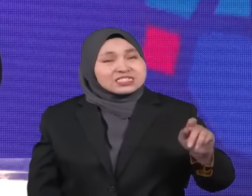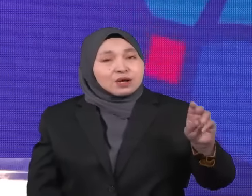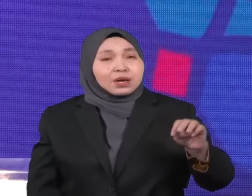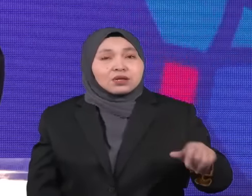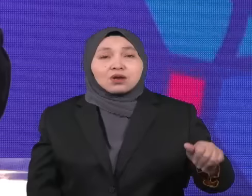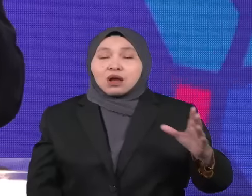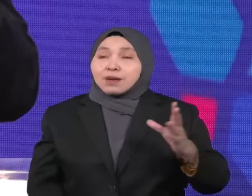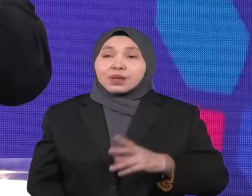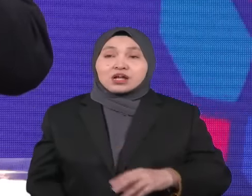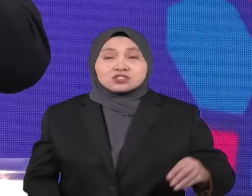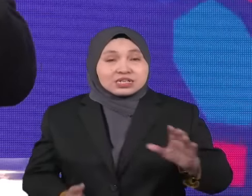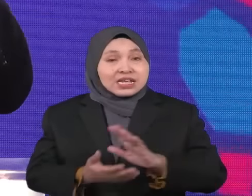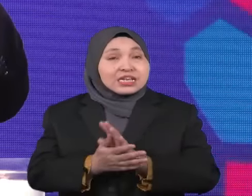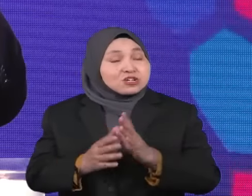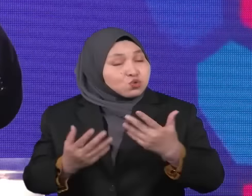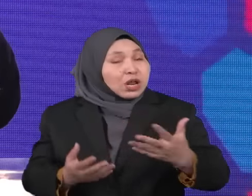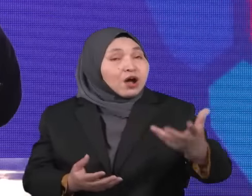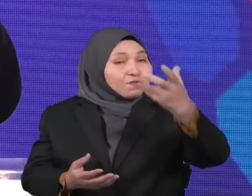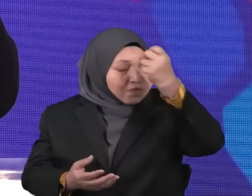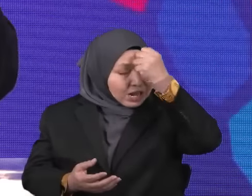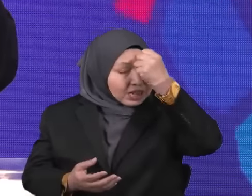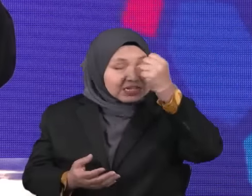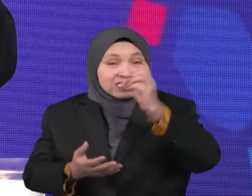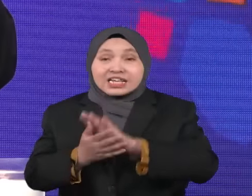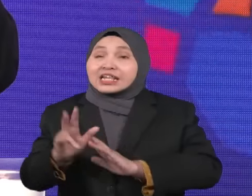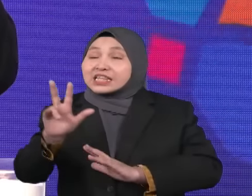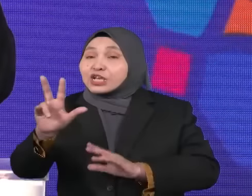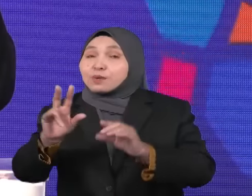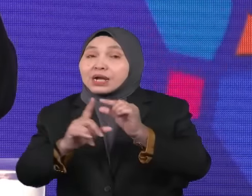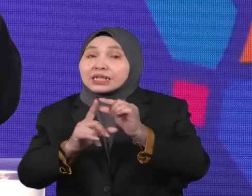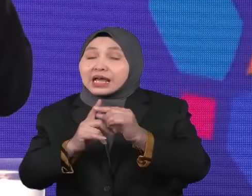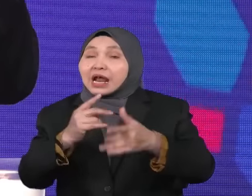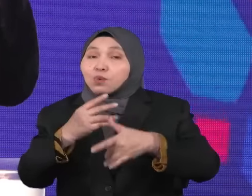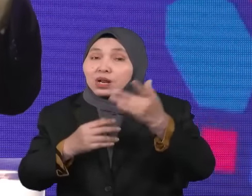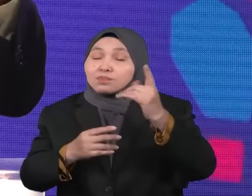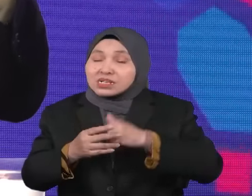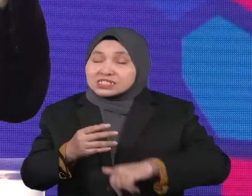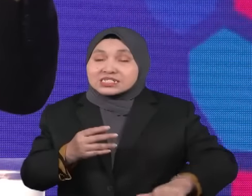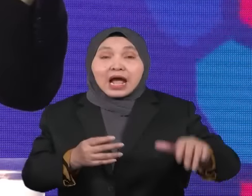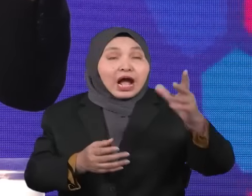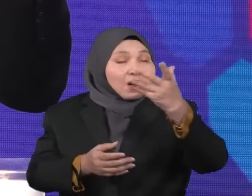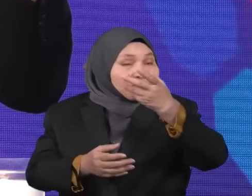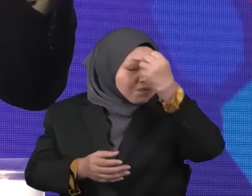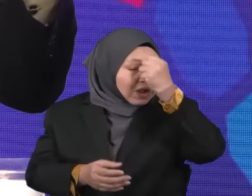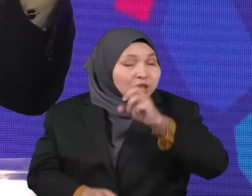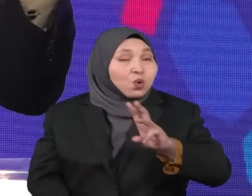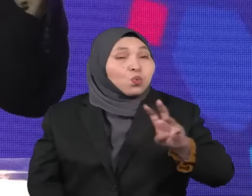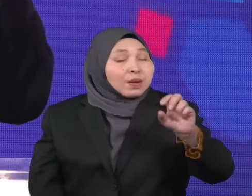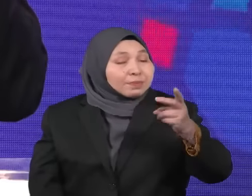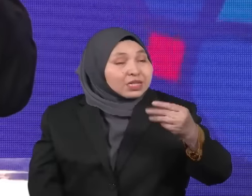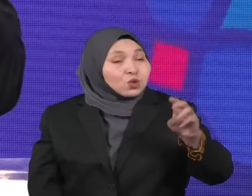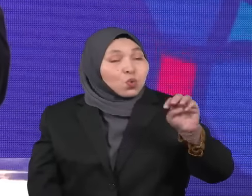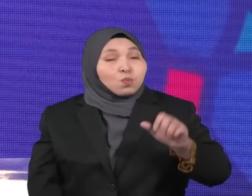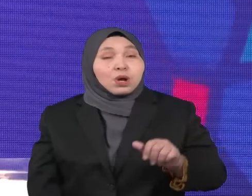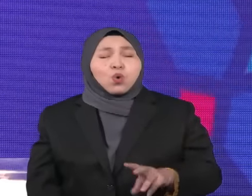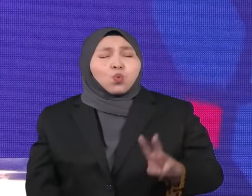Oh boy. Kan yang tu memang dah hafal dah ustaz kata. Ah, tiga perkataan awal tu kita hafal. Wa minhum man yaqulu.